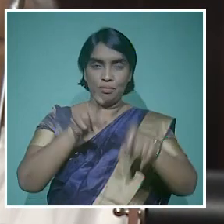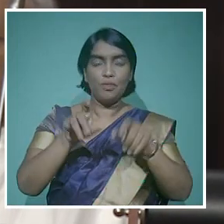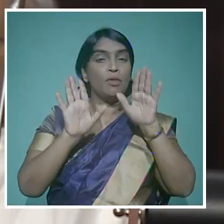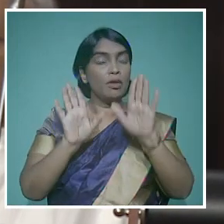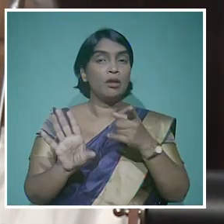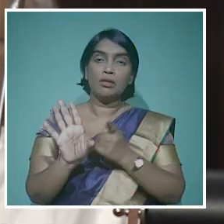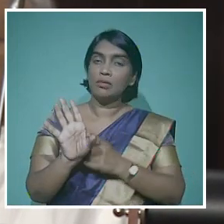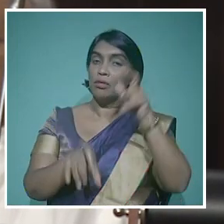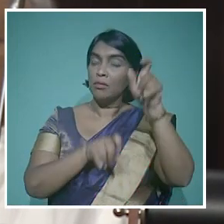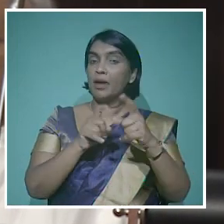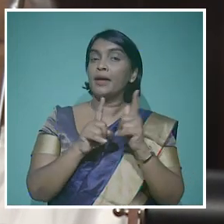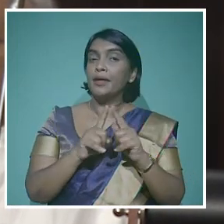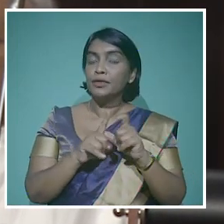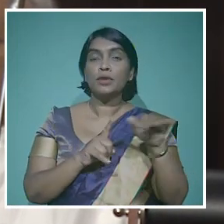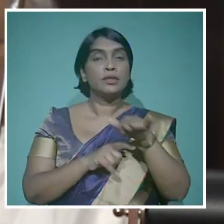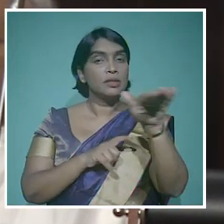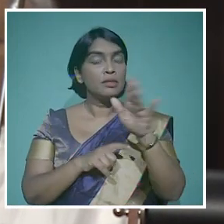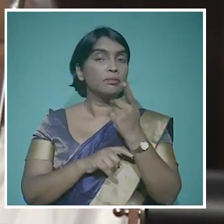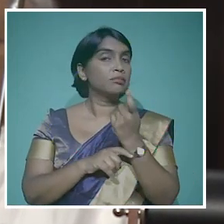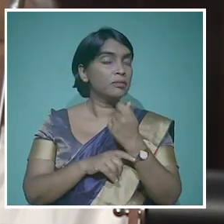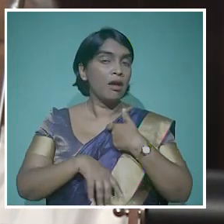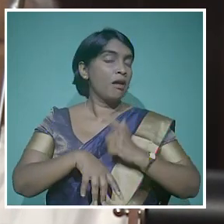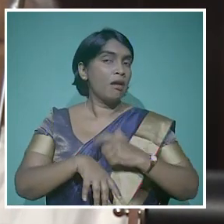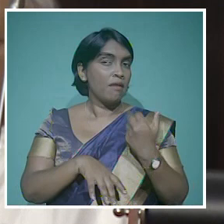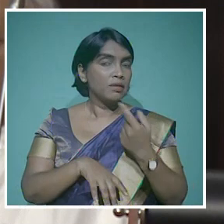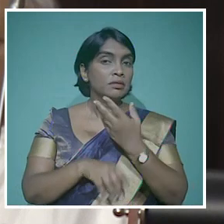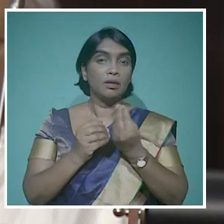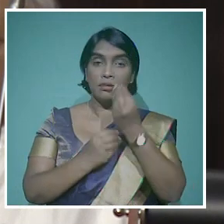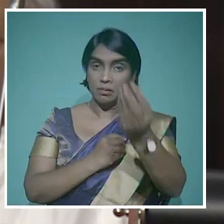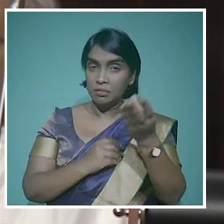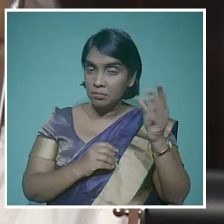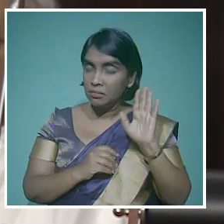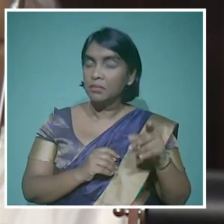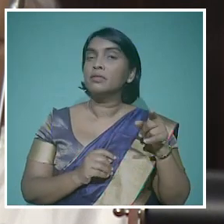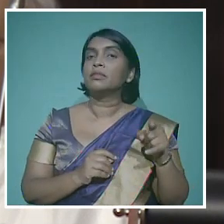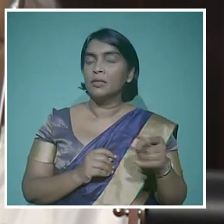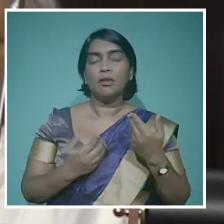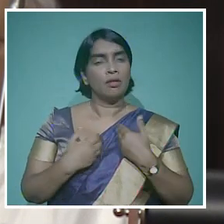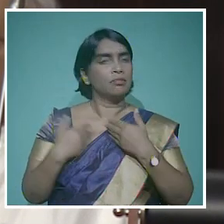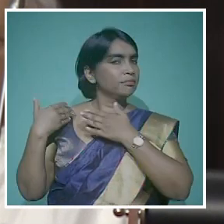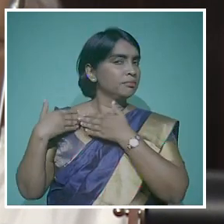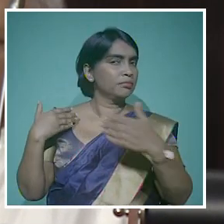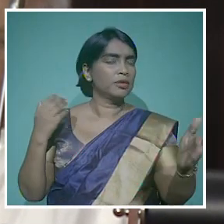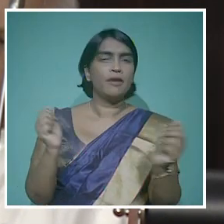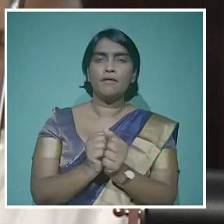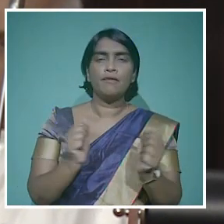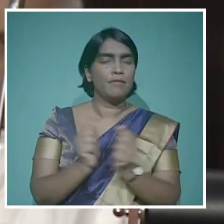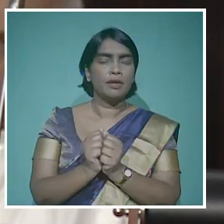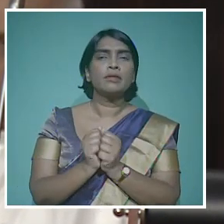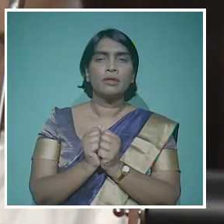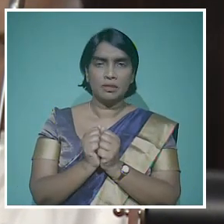තරුණ පරපුරට අධ්‍යාපන, සමාජ හා ආර්ථික අවස්ථා නිර්මාණය කර දීම වෙනුවෙන් අප මෙතෙක් කර ඇති කාර්යභාරය